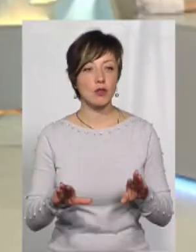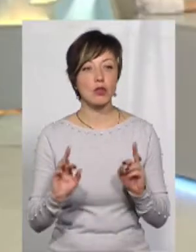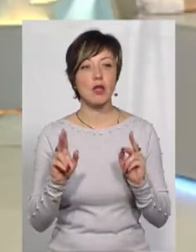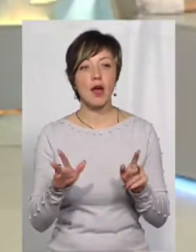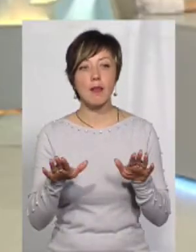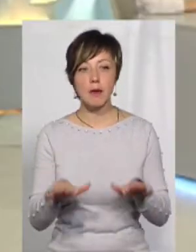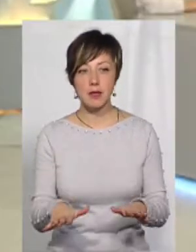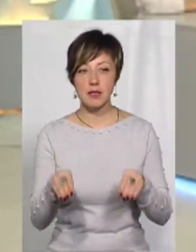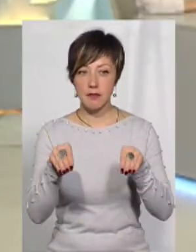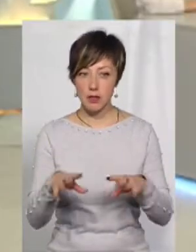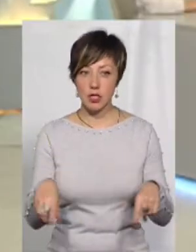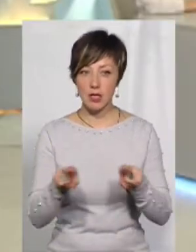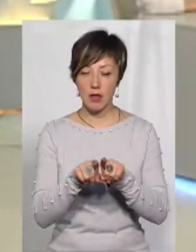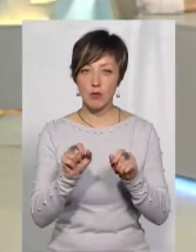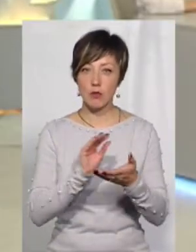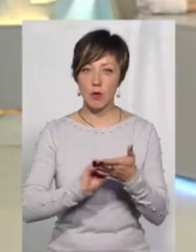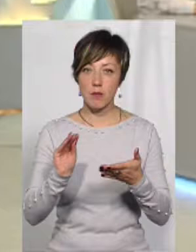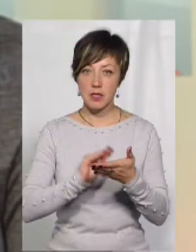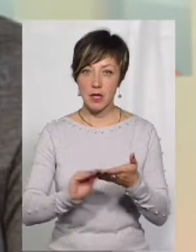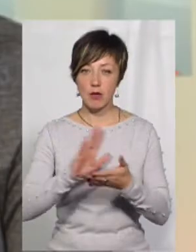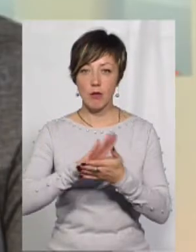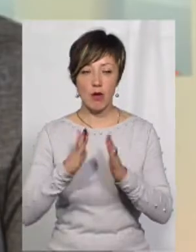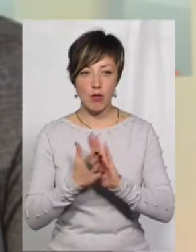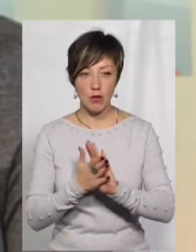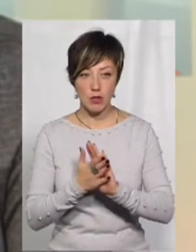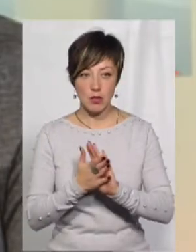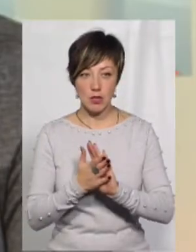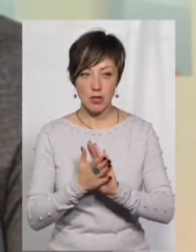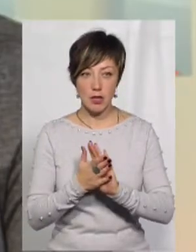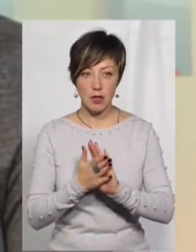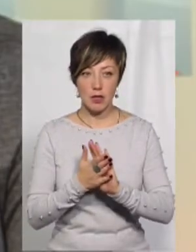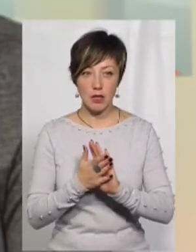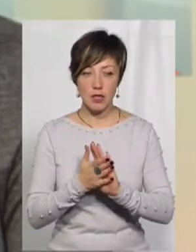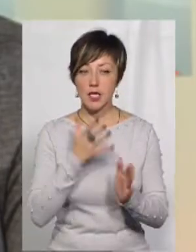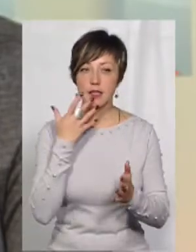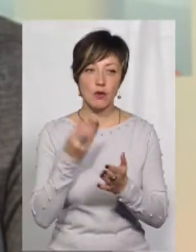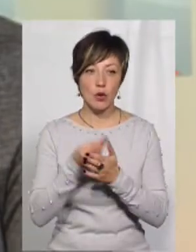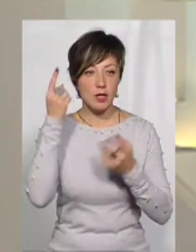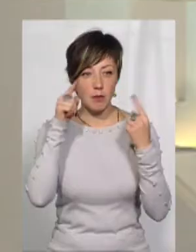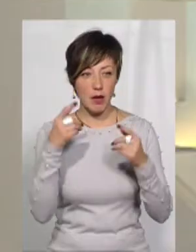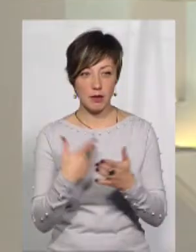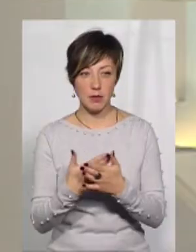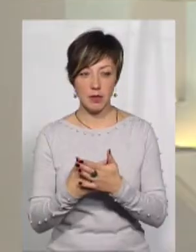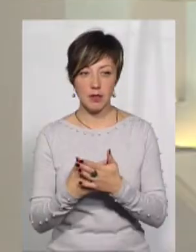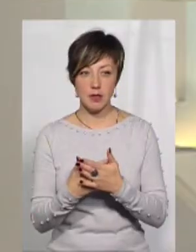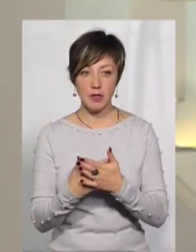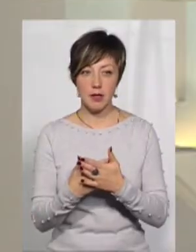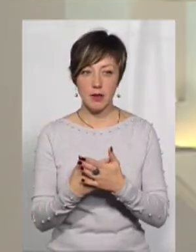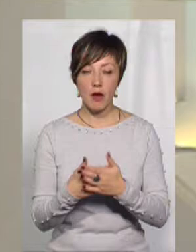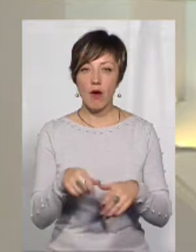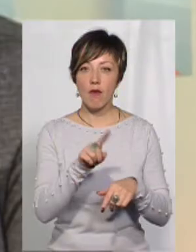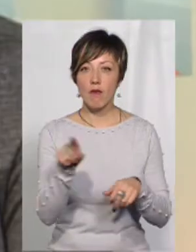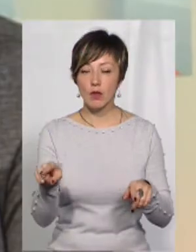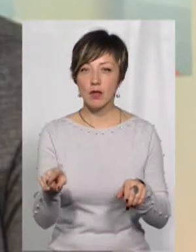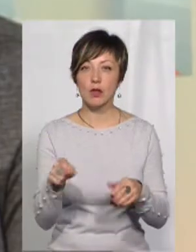Як вони на місці вирішать, так вони можуть прописати в положення якісь свої забаганки, скажімо так. Да?